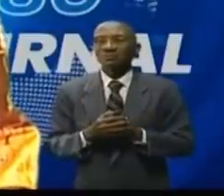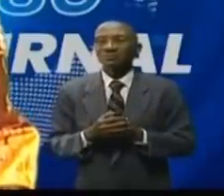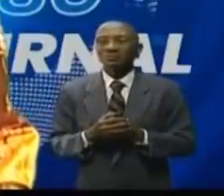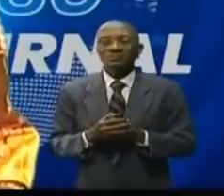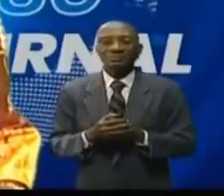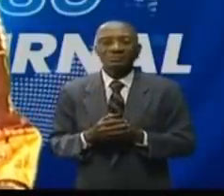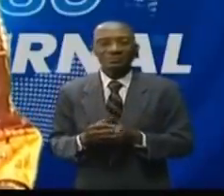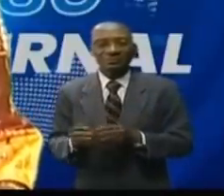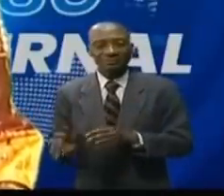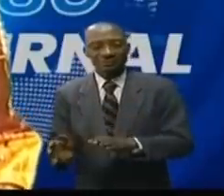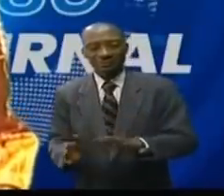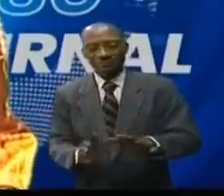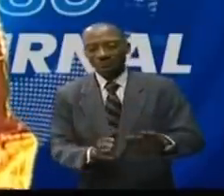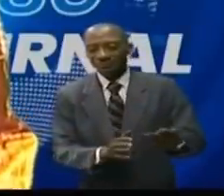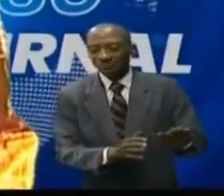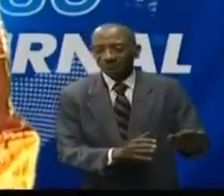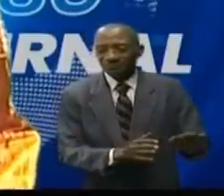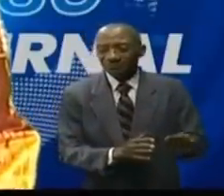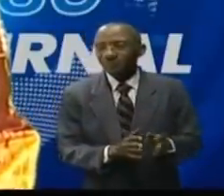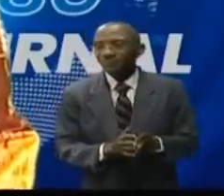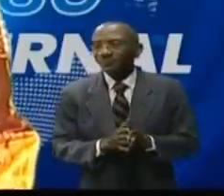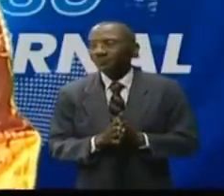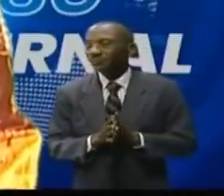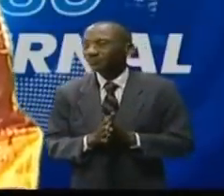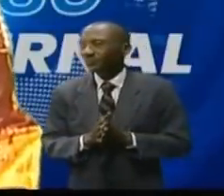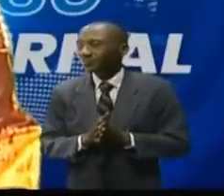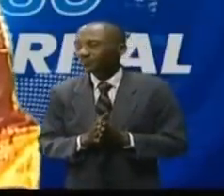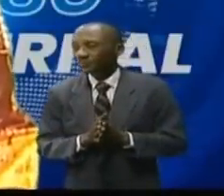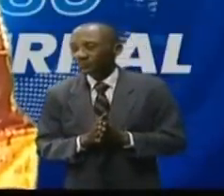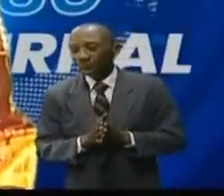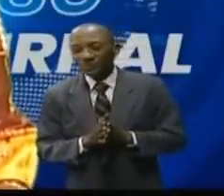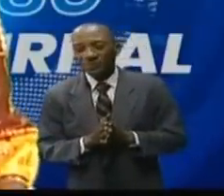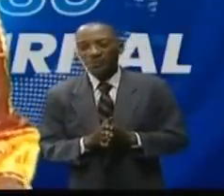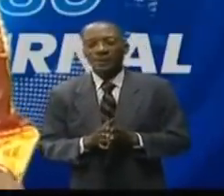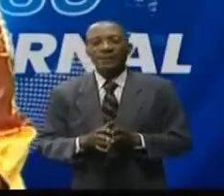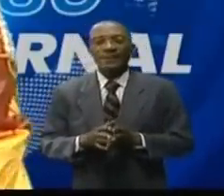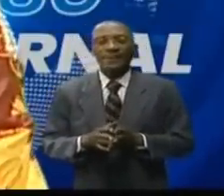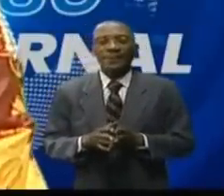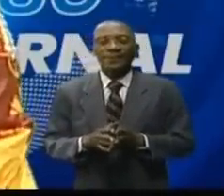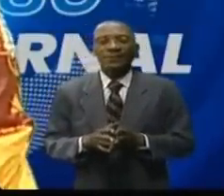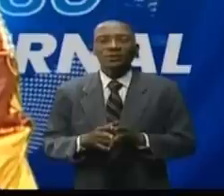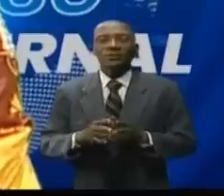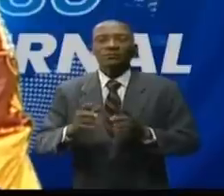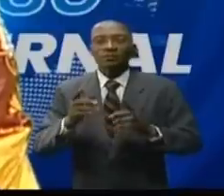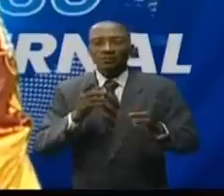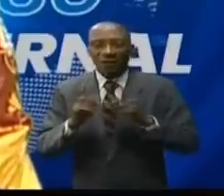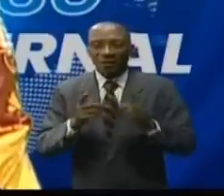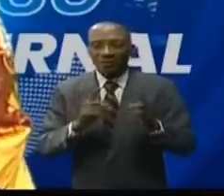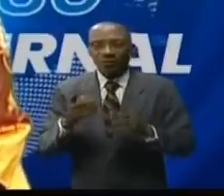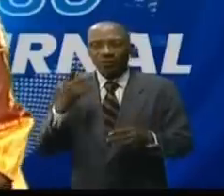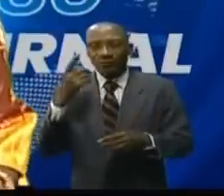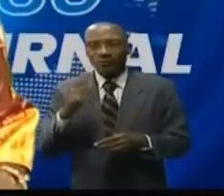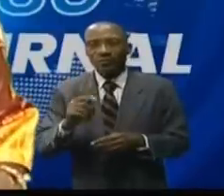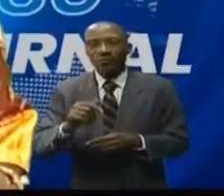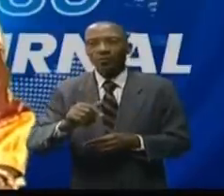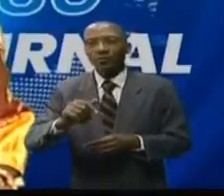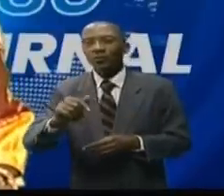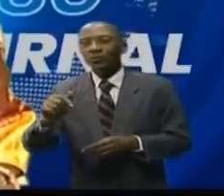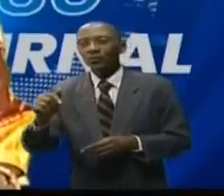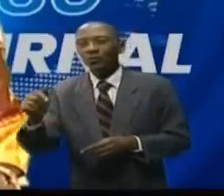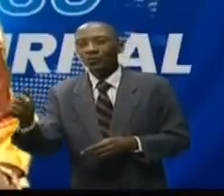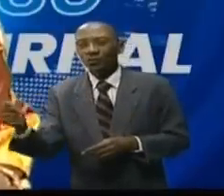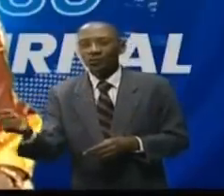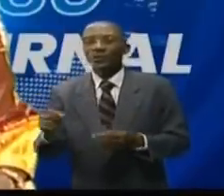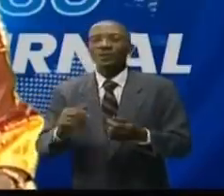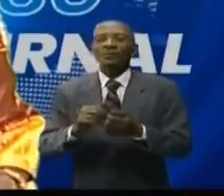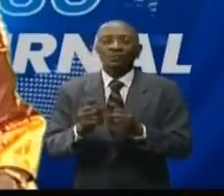Parlons de cette affaire du stockage des vivres frais dans certaines morgues de la capitale, une question qui défraie la chronique en ces derniers temps.